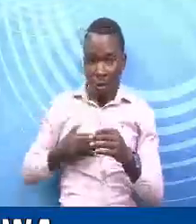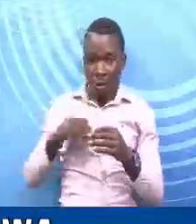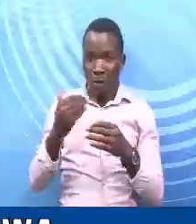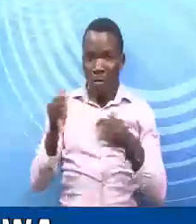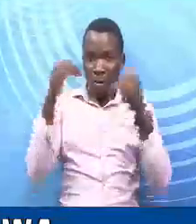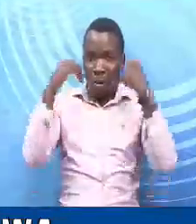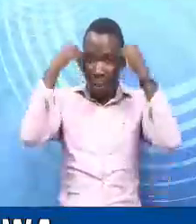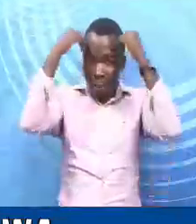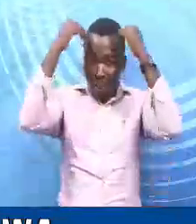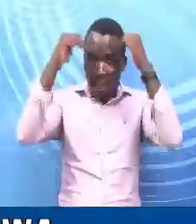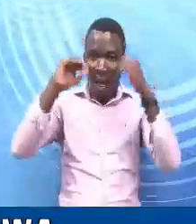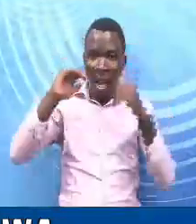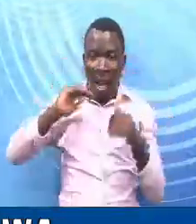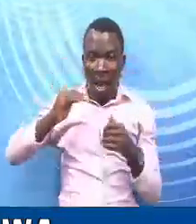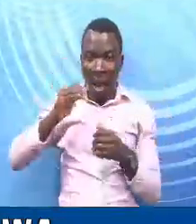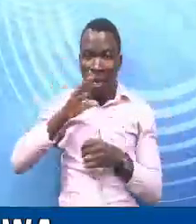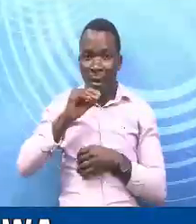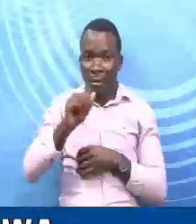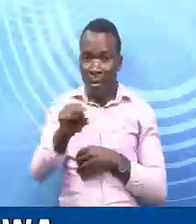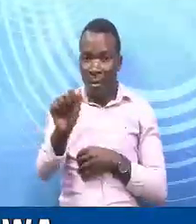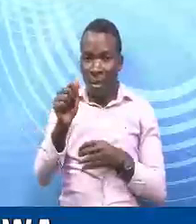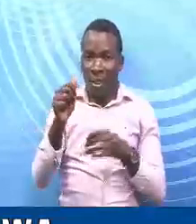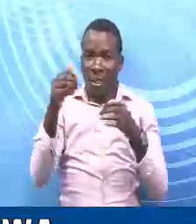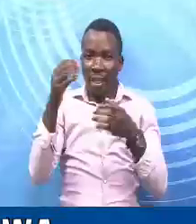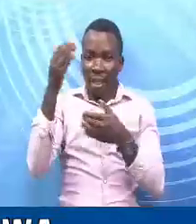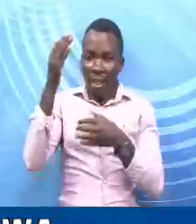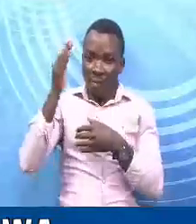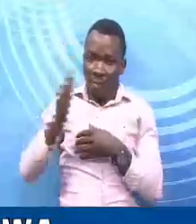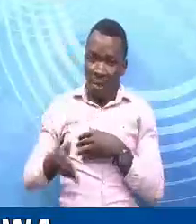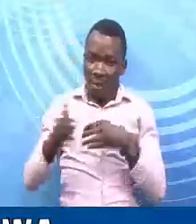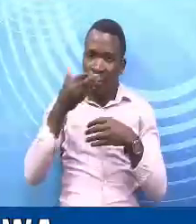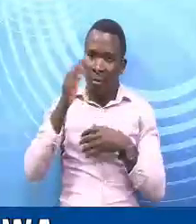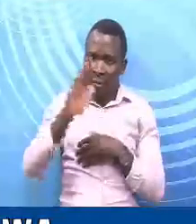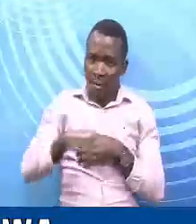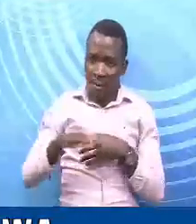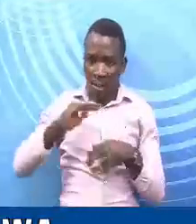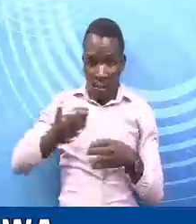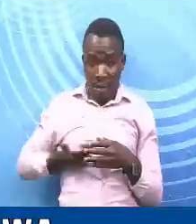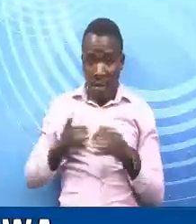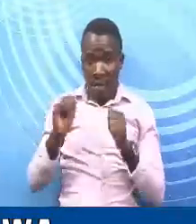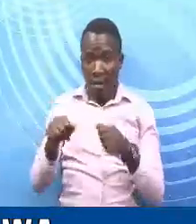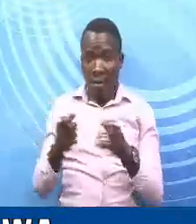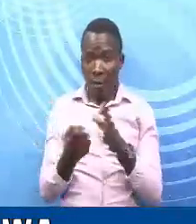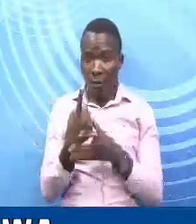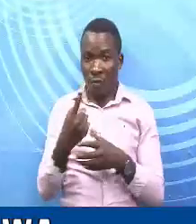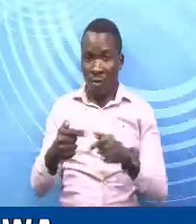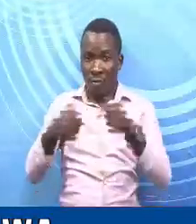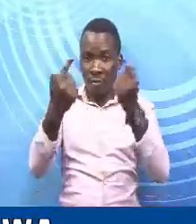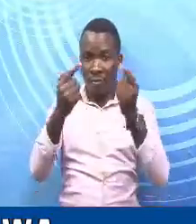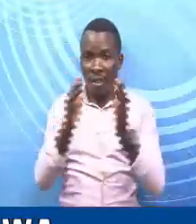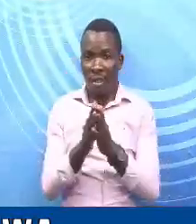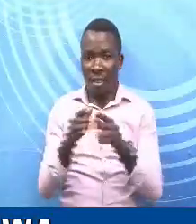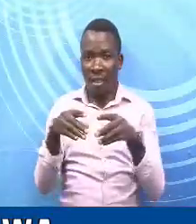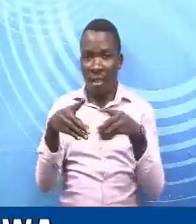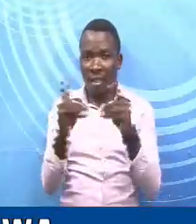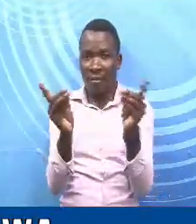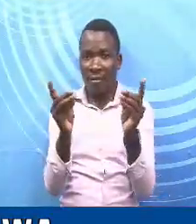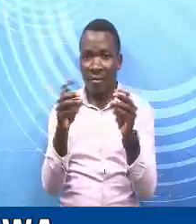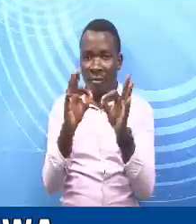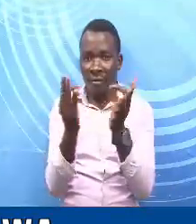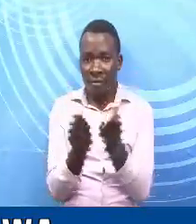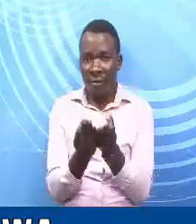babo iyi myifatire rero y'abamwe mu bagore ngo ikaba ishobora gutiza umurindi amakimbirane ndetse na za gatanya mu miryango none se wambira gute umugore